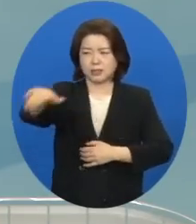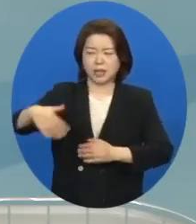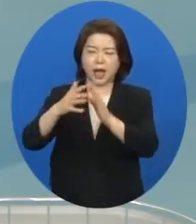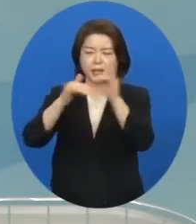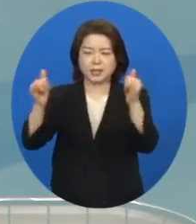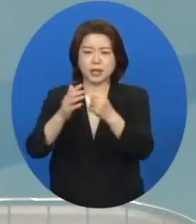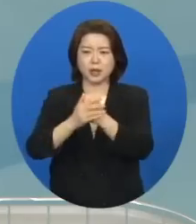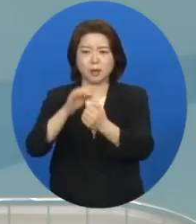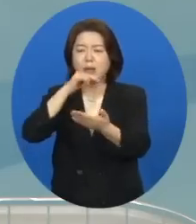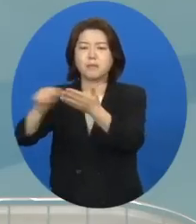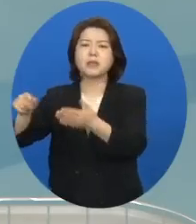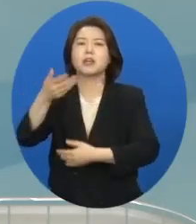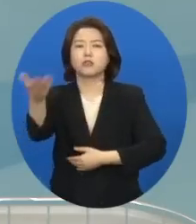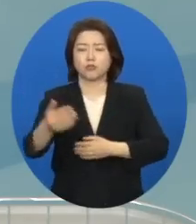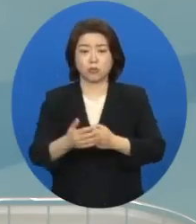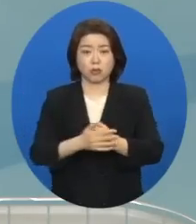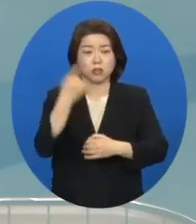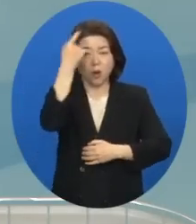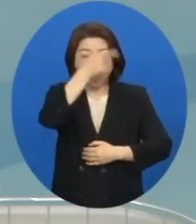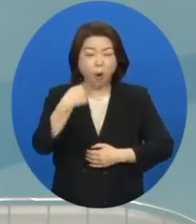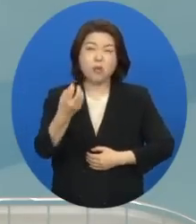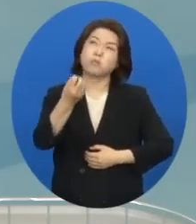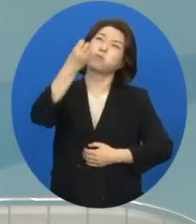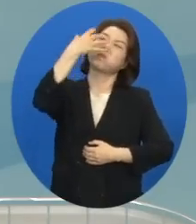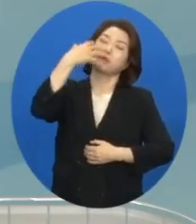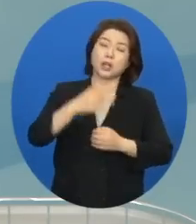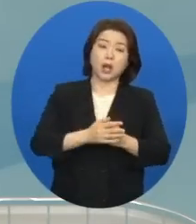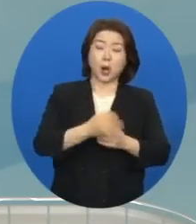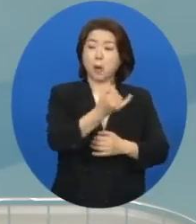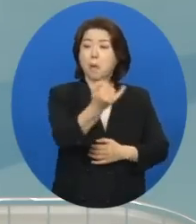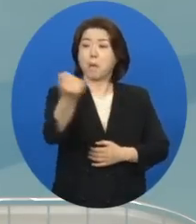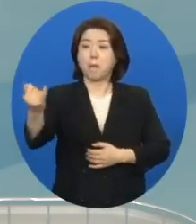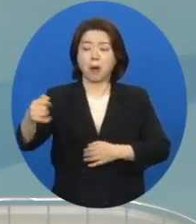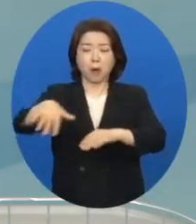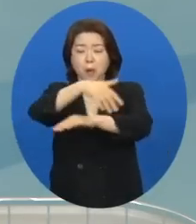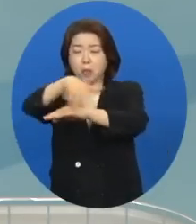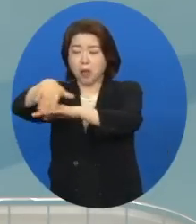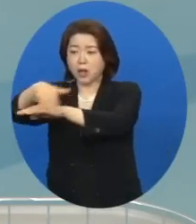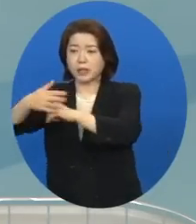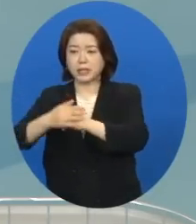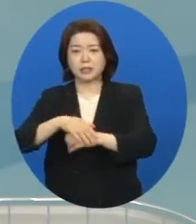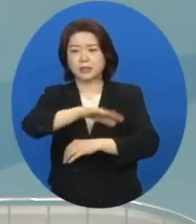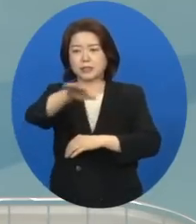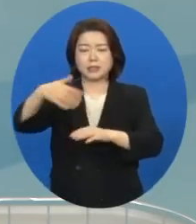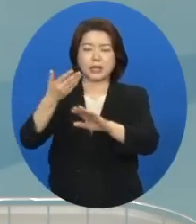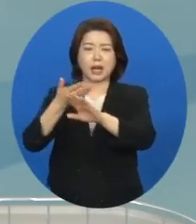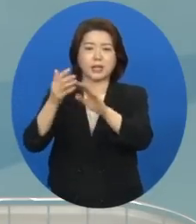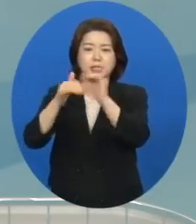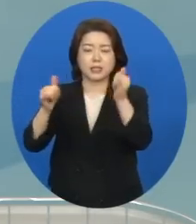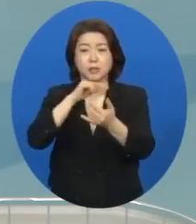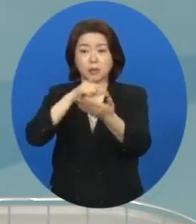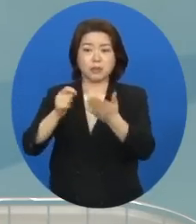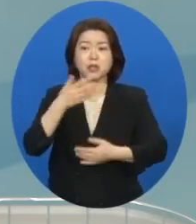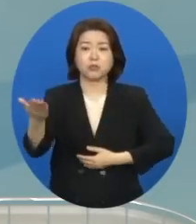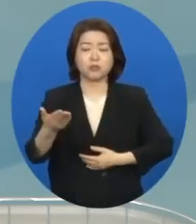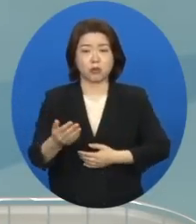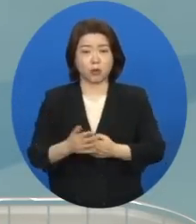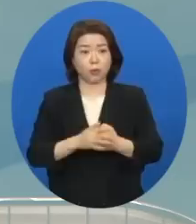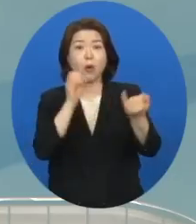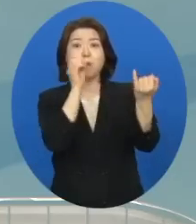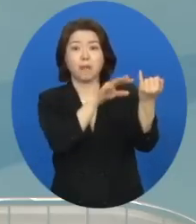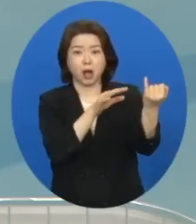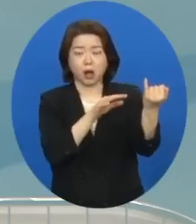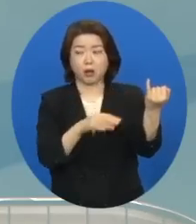얼굴로 돌아다니는 건 민폐야. 농담으로, 장난으로 한 말이에요. 근데 이 아이는 그걸